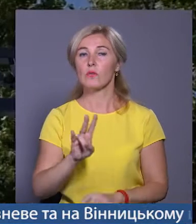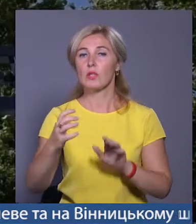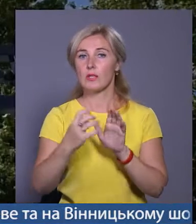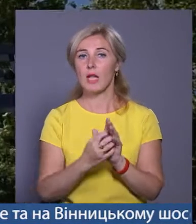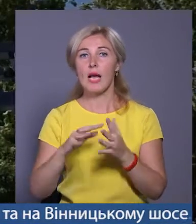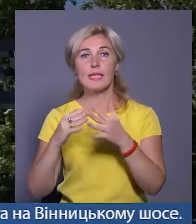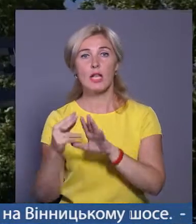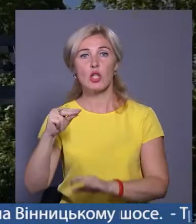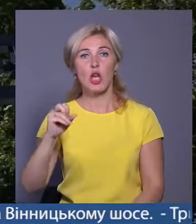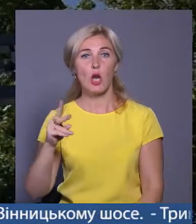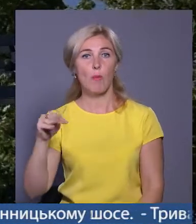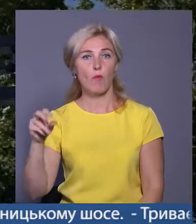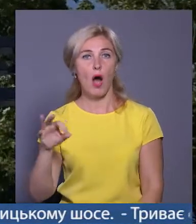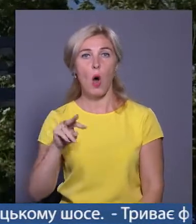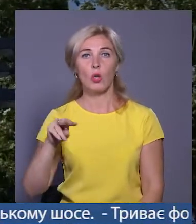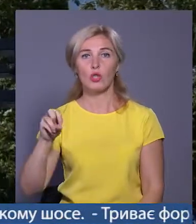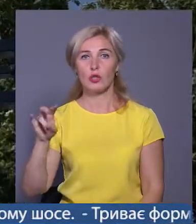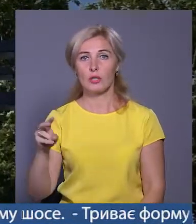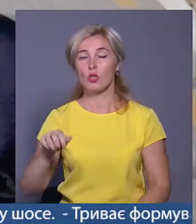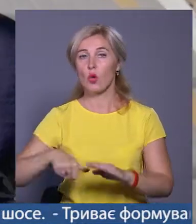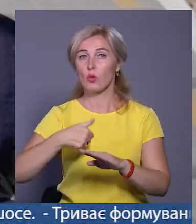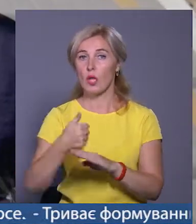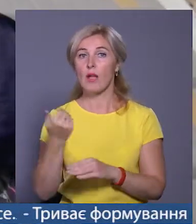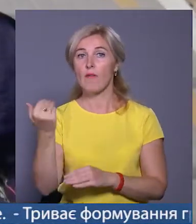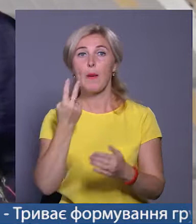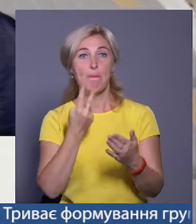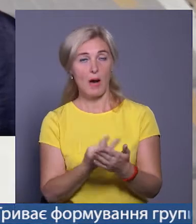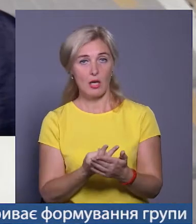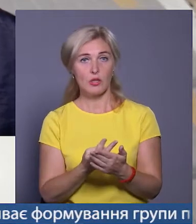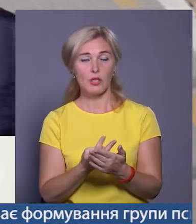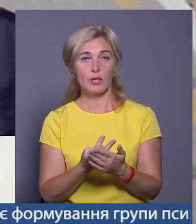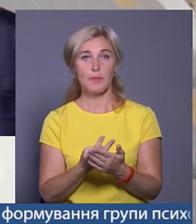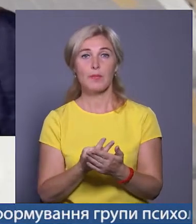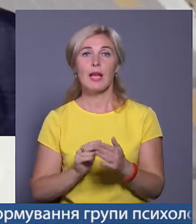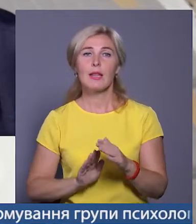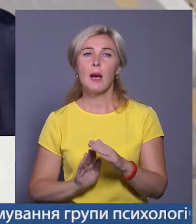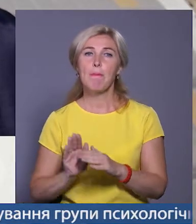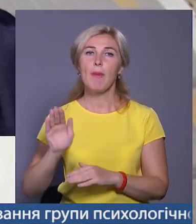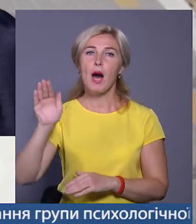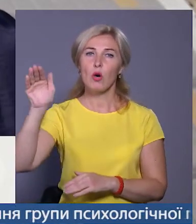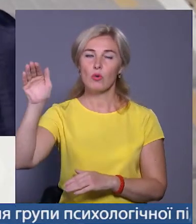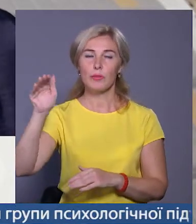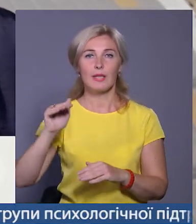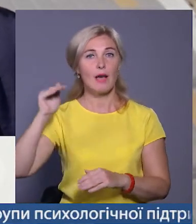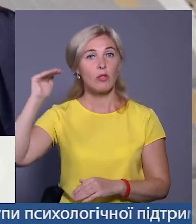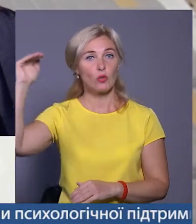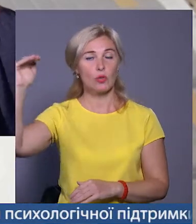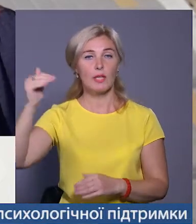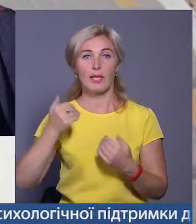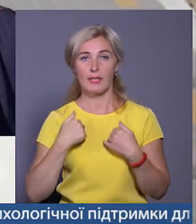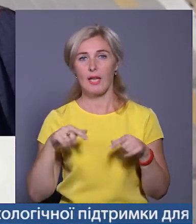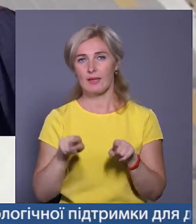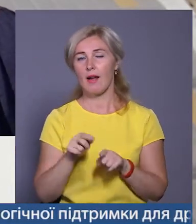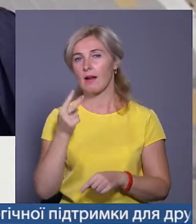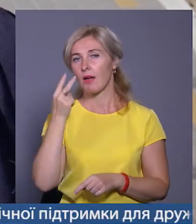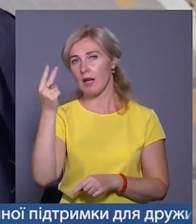селі Черепова Олешинського старостату. Як ви бачите, що йде на пагорбі, на висоті, і я так глянула,